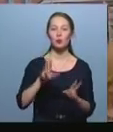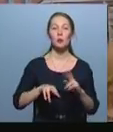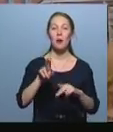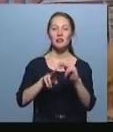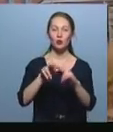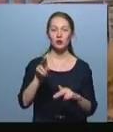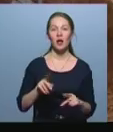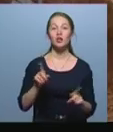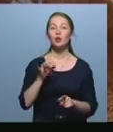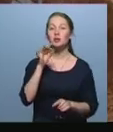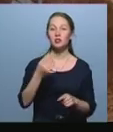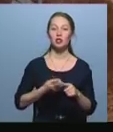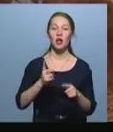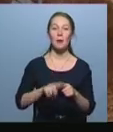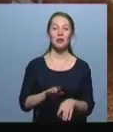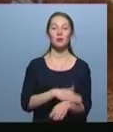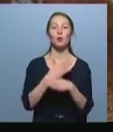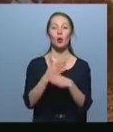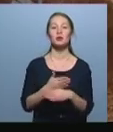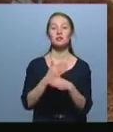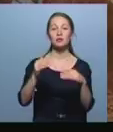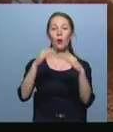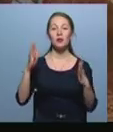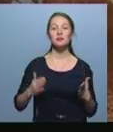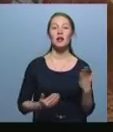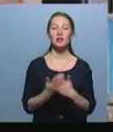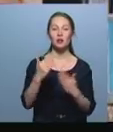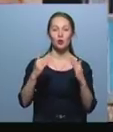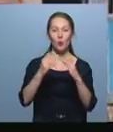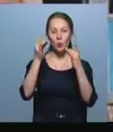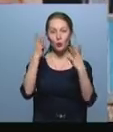не скажешь, вот об этом долгострое. Новое здание районного дома культуры,